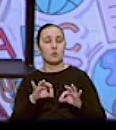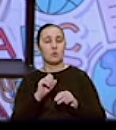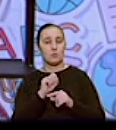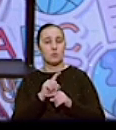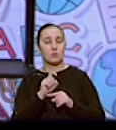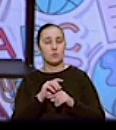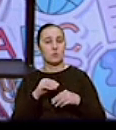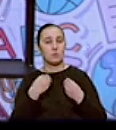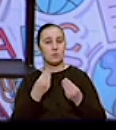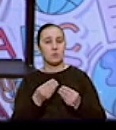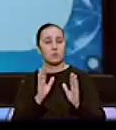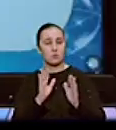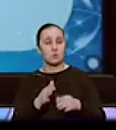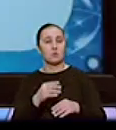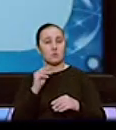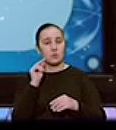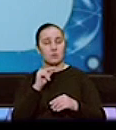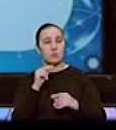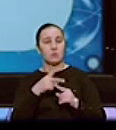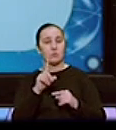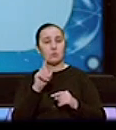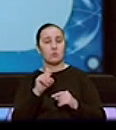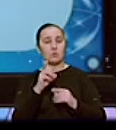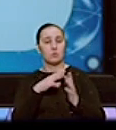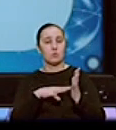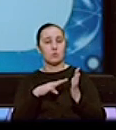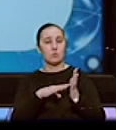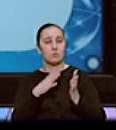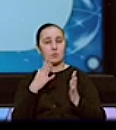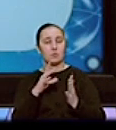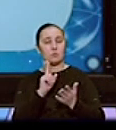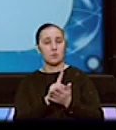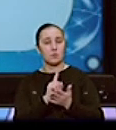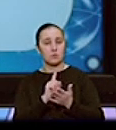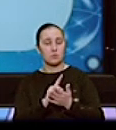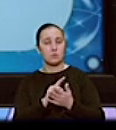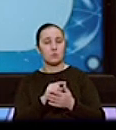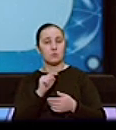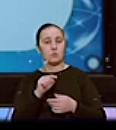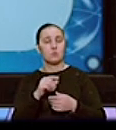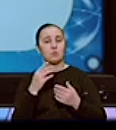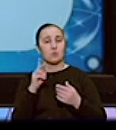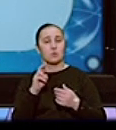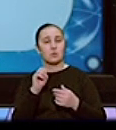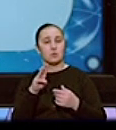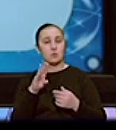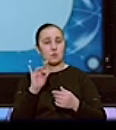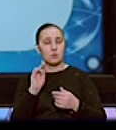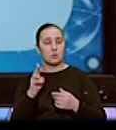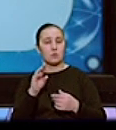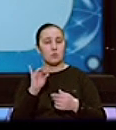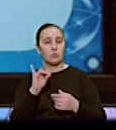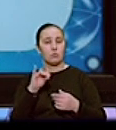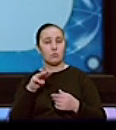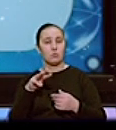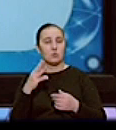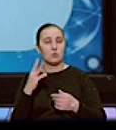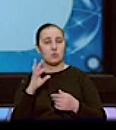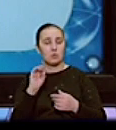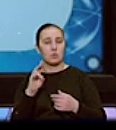mustaqil topshiriq bersam. Darslikdagi 195-chi mashq. Qattiq,